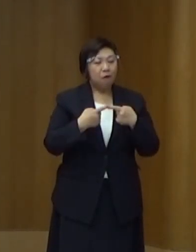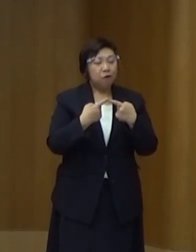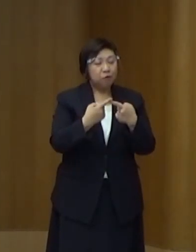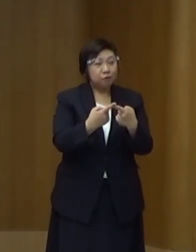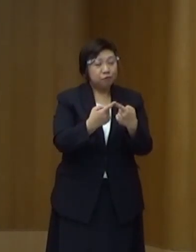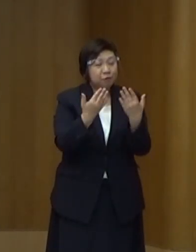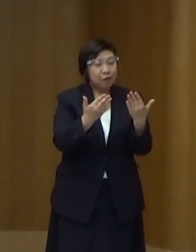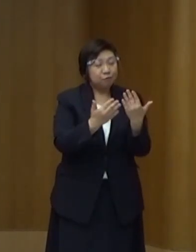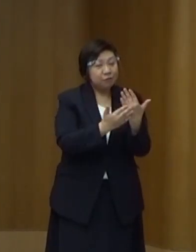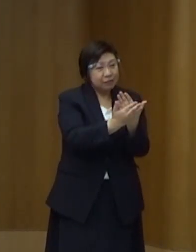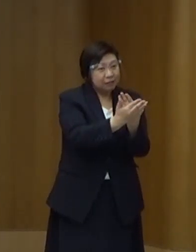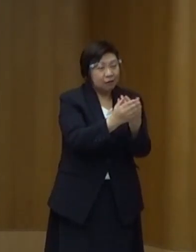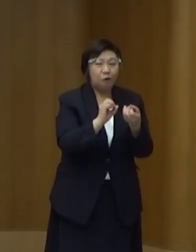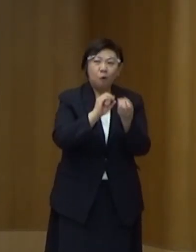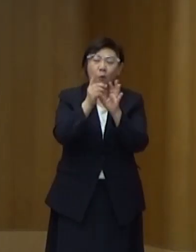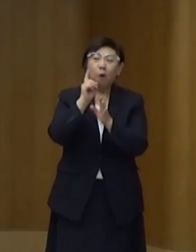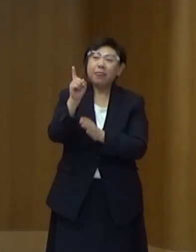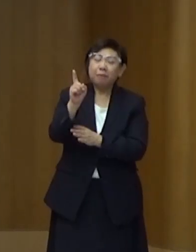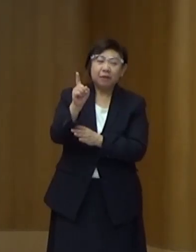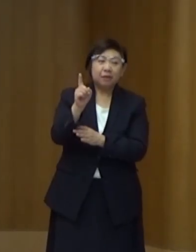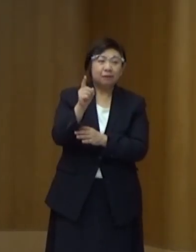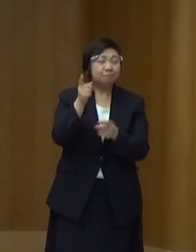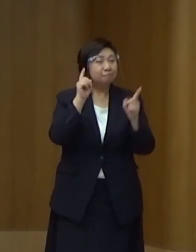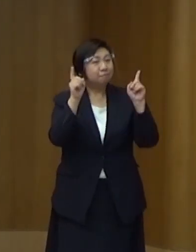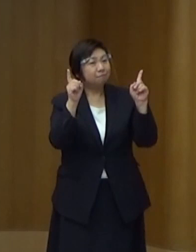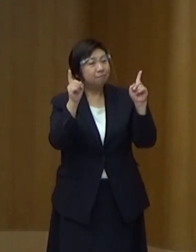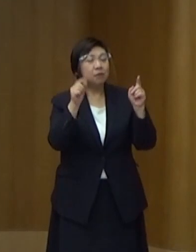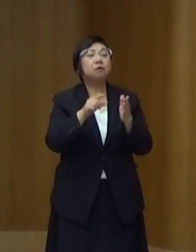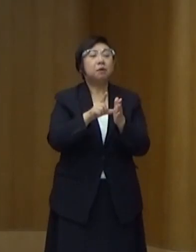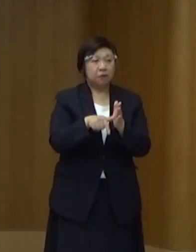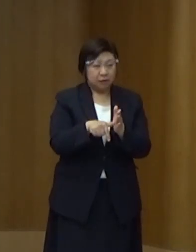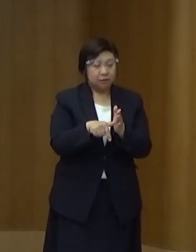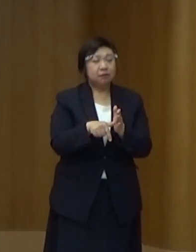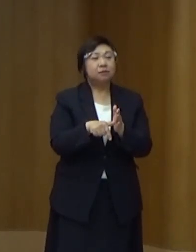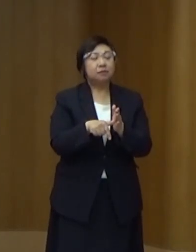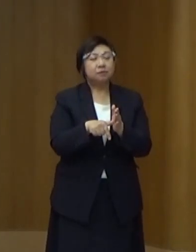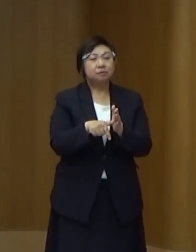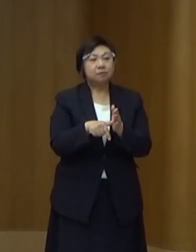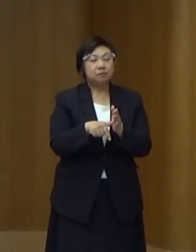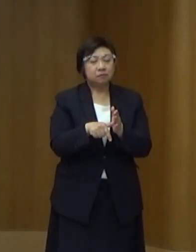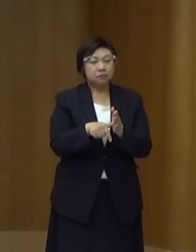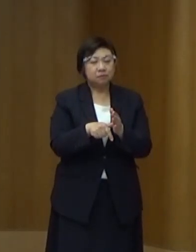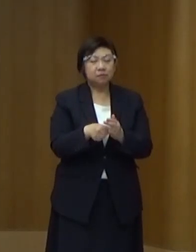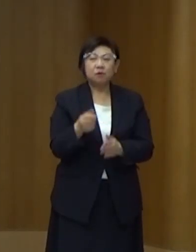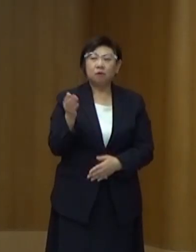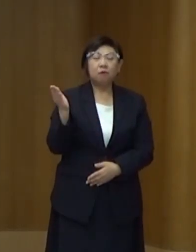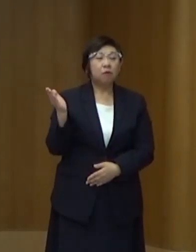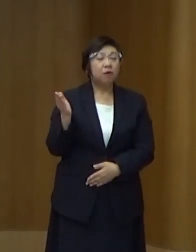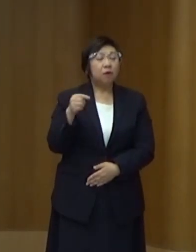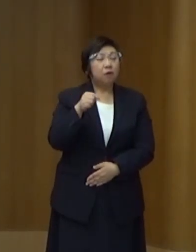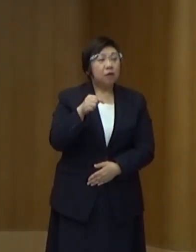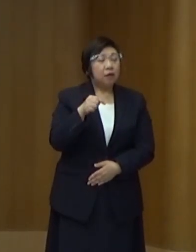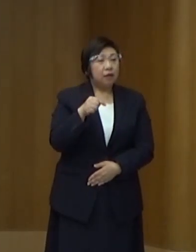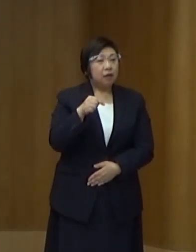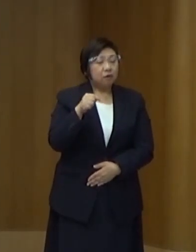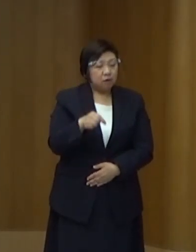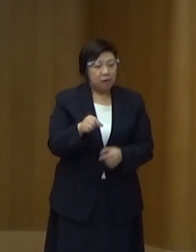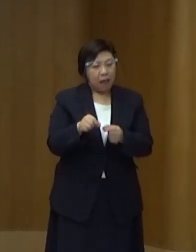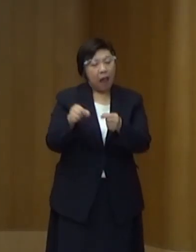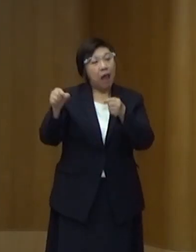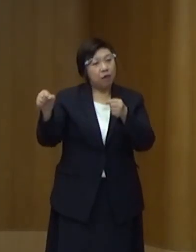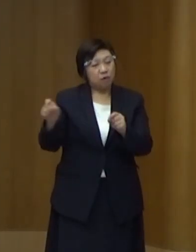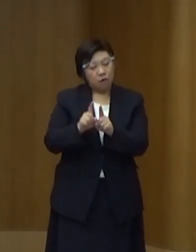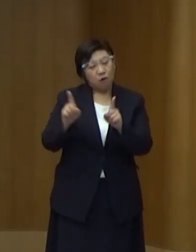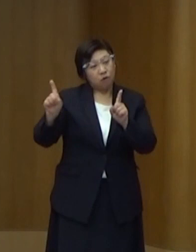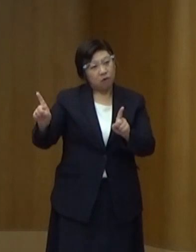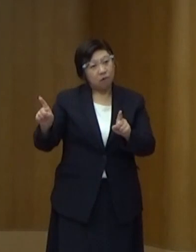式やお花見などの恒例行事でございますが、こちらにおいてはお一人お一人の感染防止行